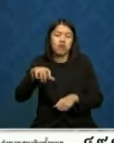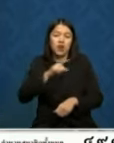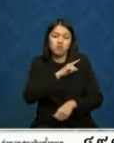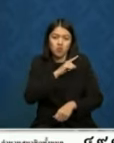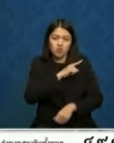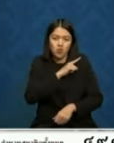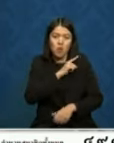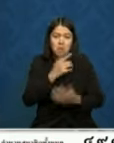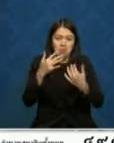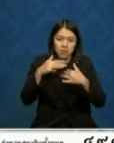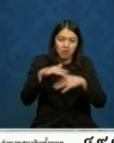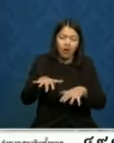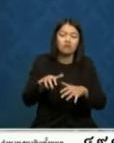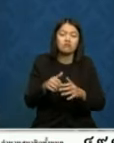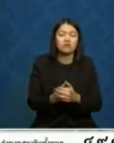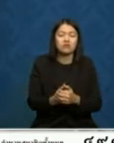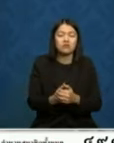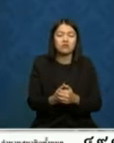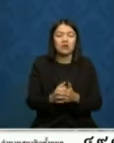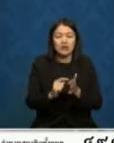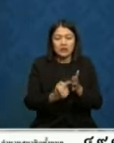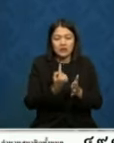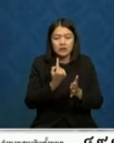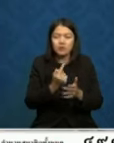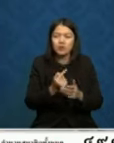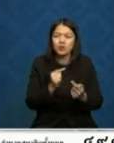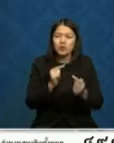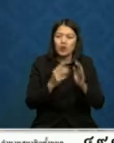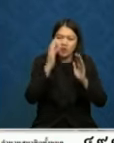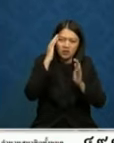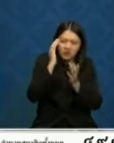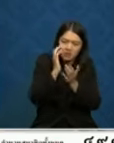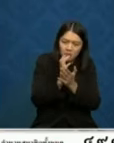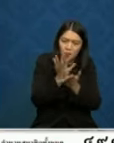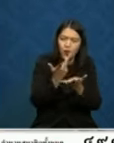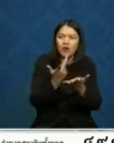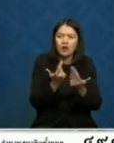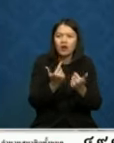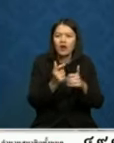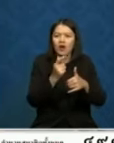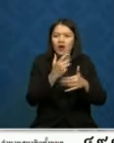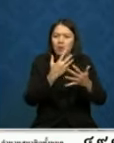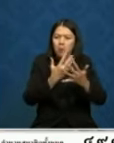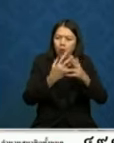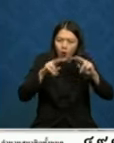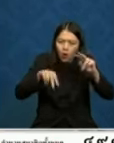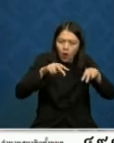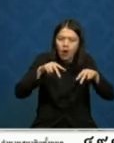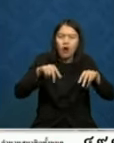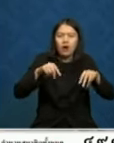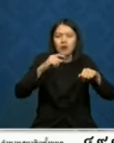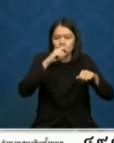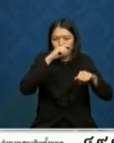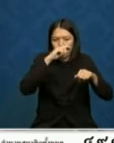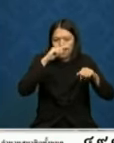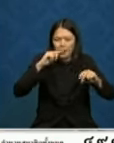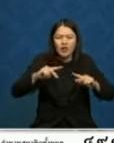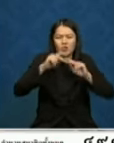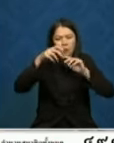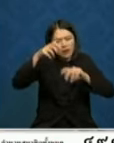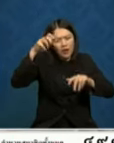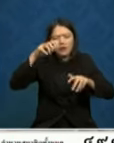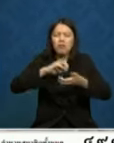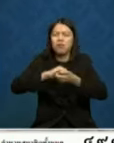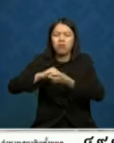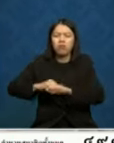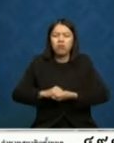าพในการประสานงานเริ่มต้นไม่ว่าจะเป็นตำรวจต้นตอไม่ว่าจะเป็นปกครองไม่ว่าจะกระทรวงมหาดไทยทุกกระทรวงนี่แหละครับ